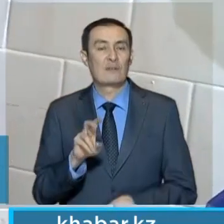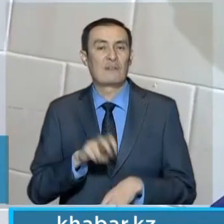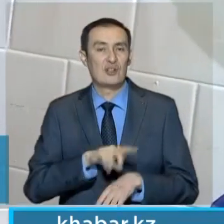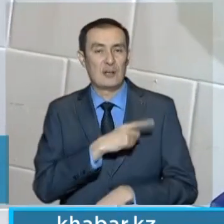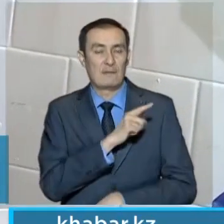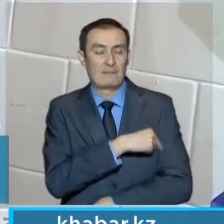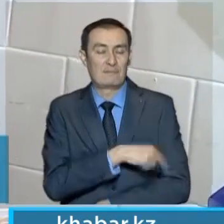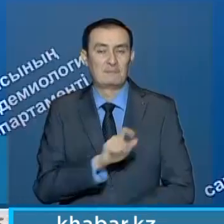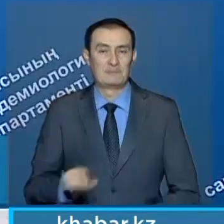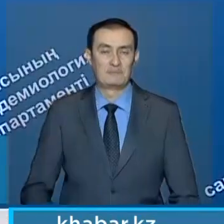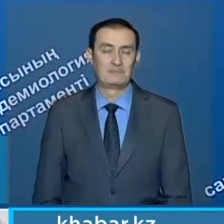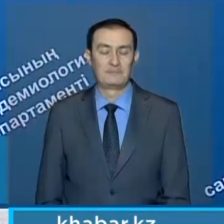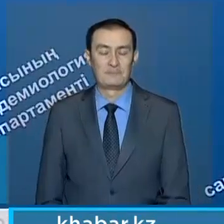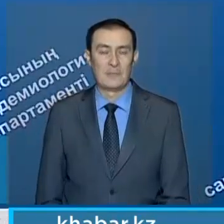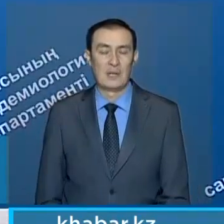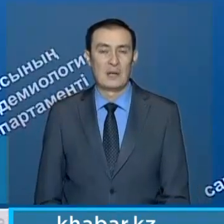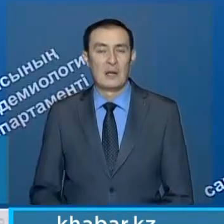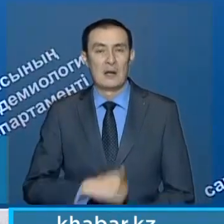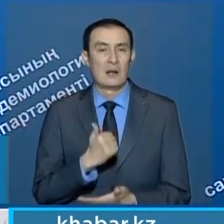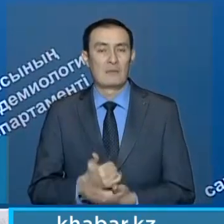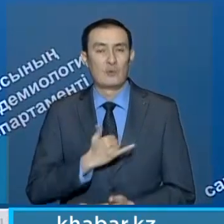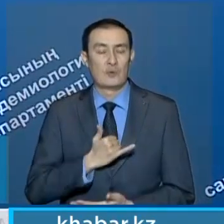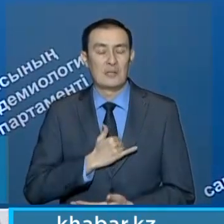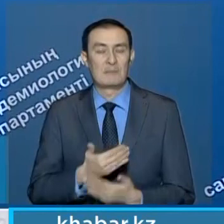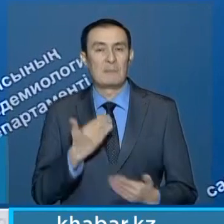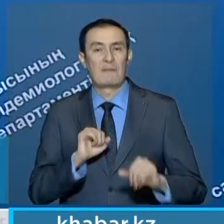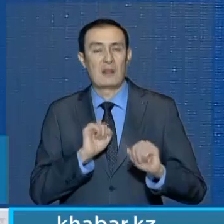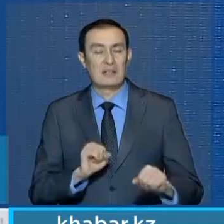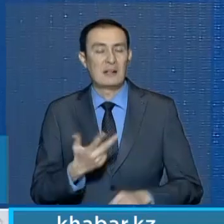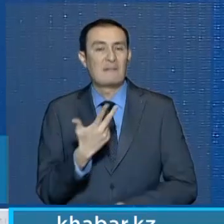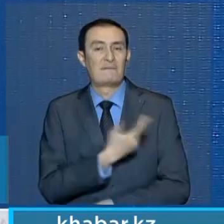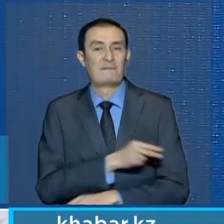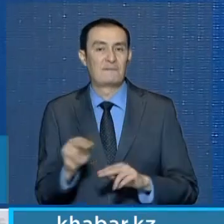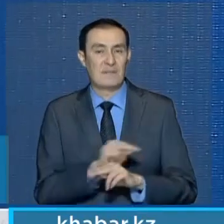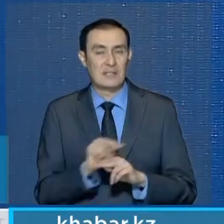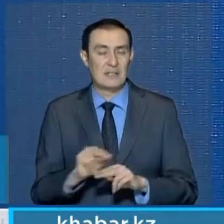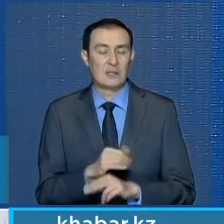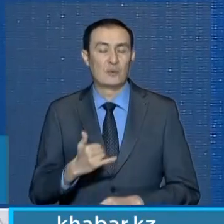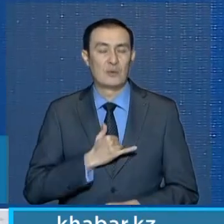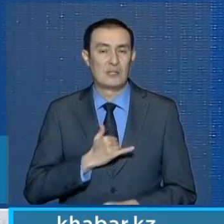медработников. Самое главное у нас профилактическая работа – это вакцинация. На сегодня